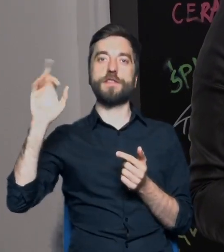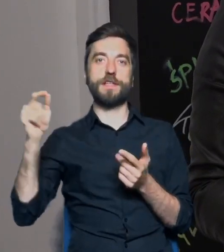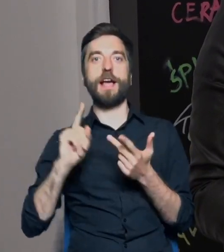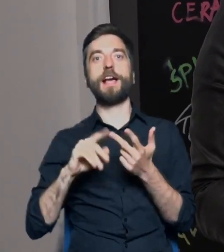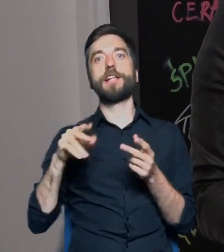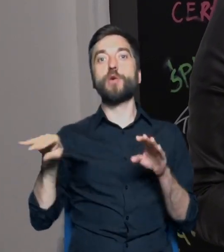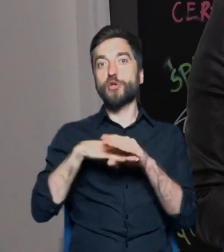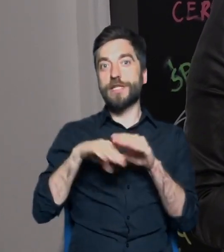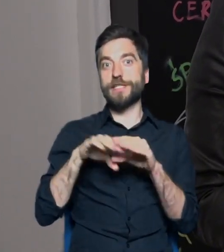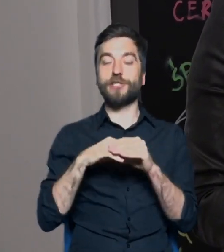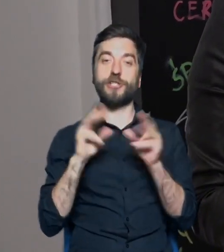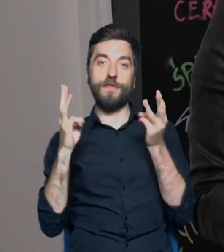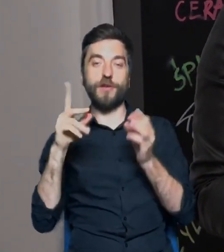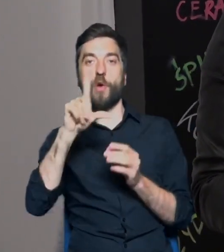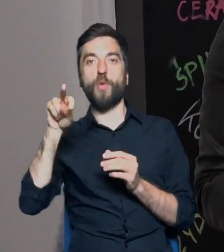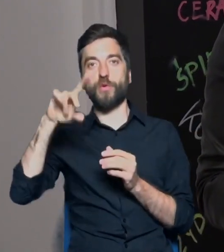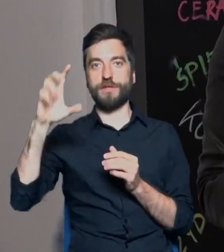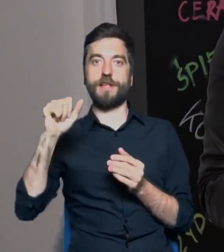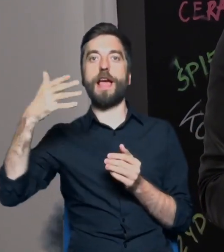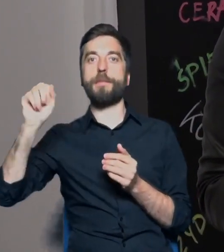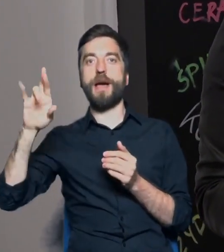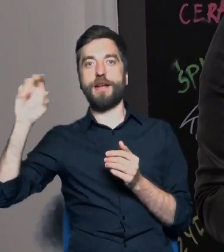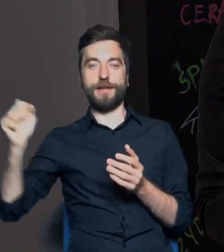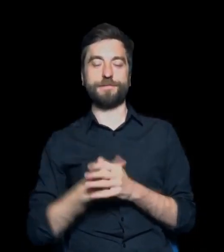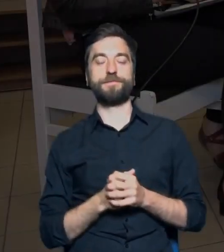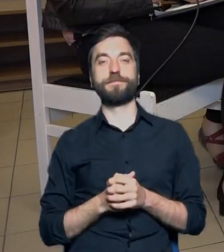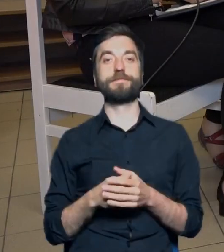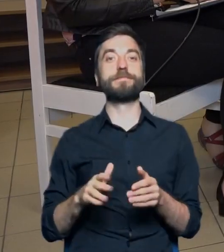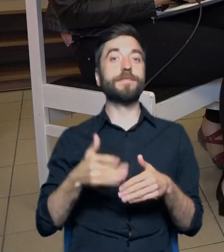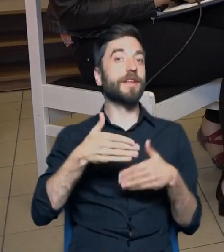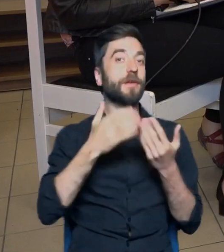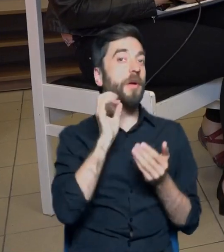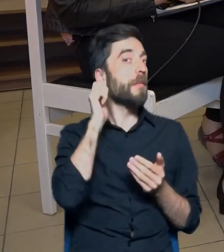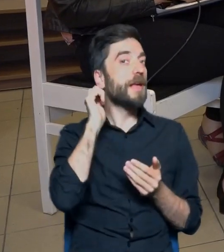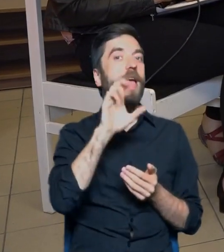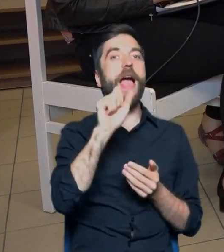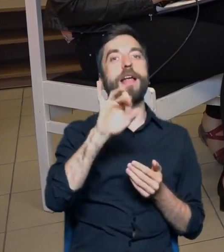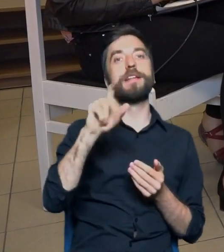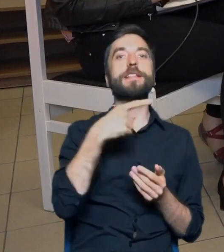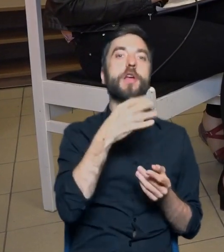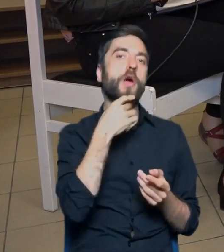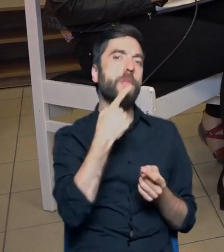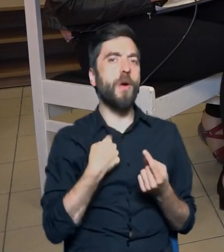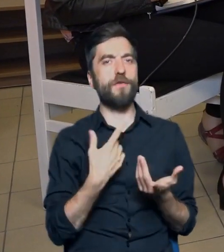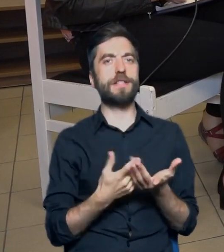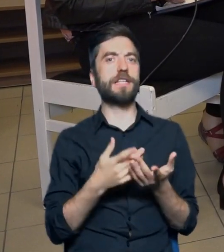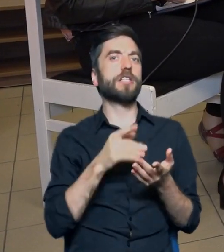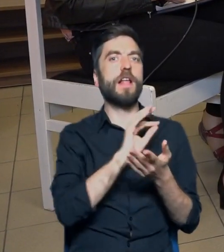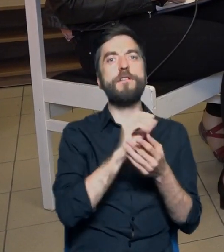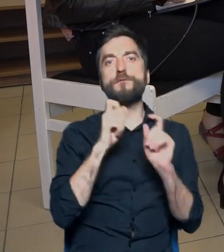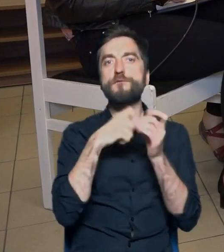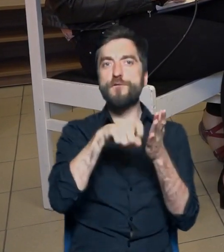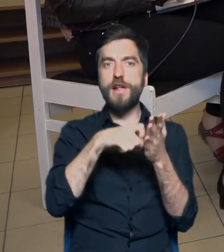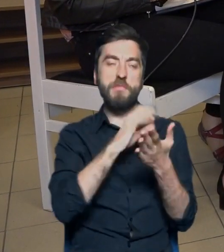z uczestniczkami warsztatów Łucją i Marysią. Pani Alicjo, czy mogę prosić o kilka zdań na temat tego, czym właściwie jest